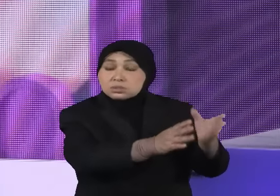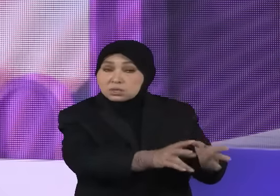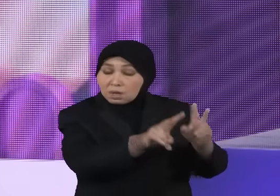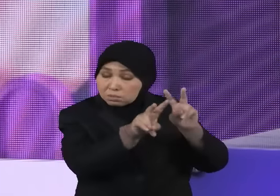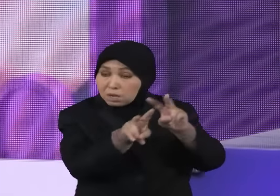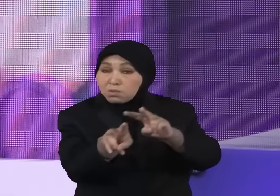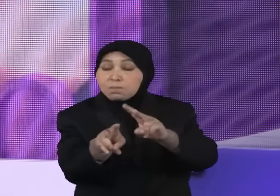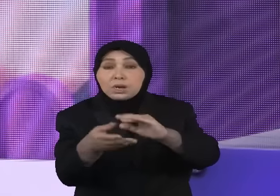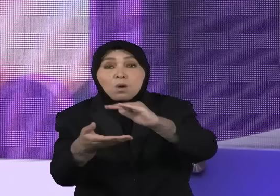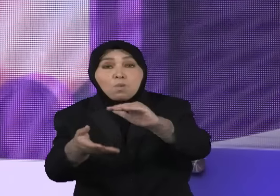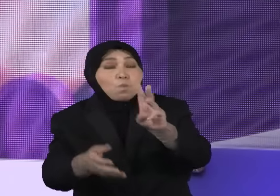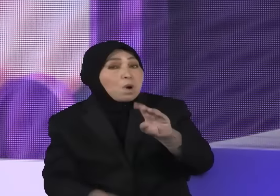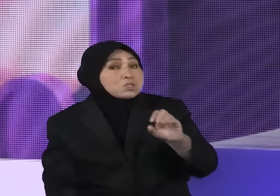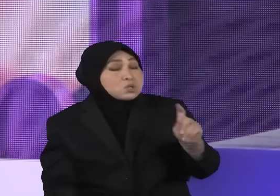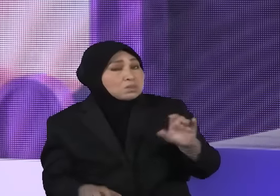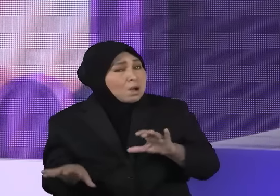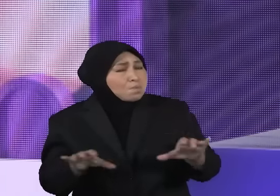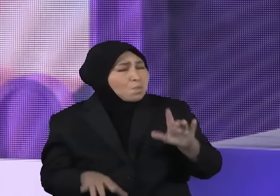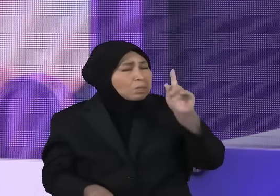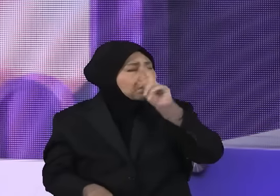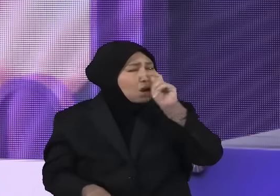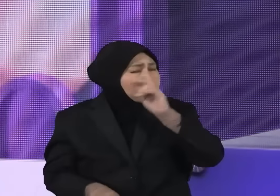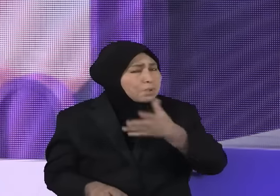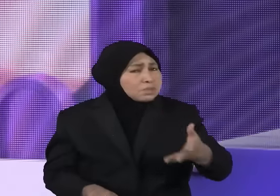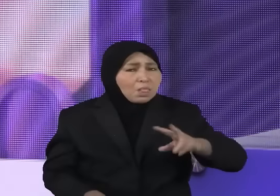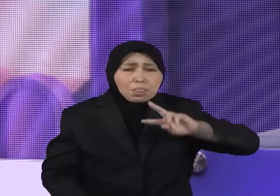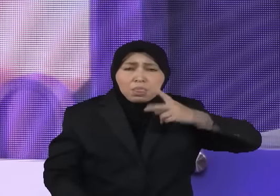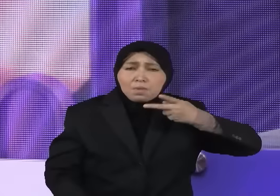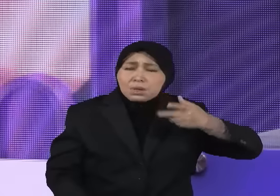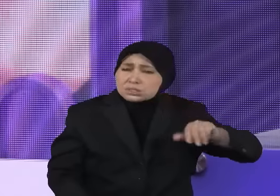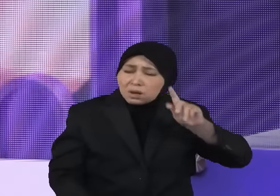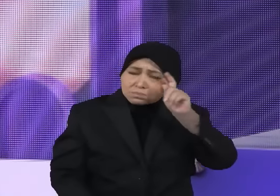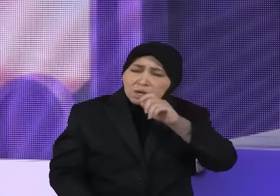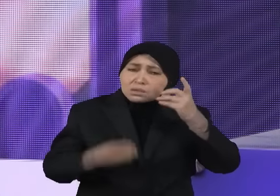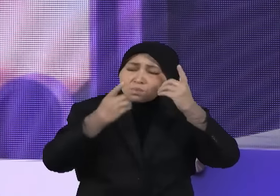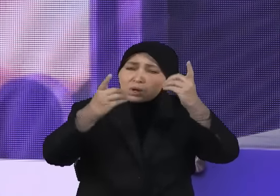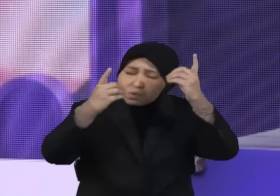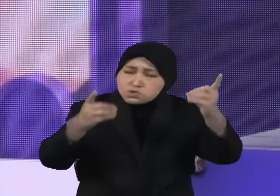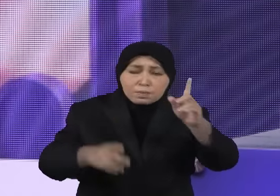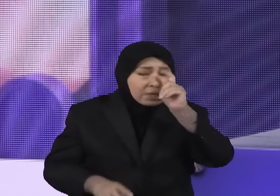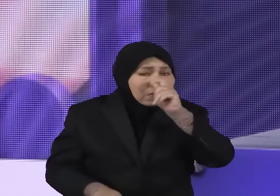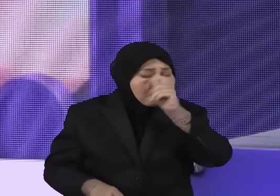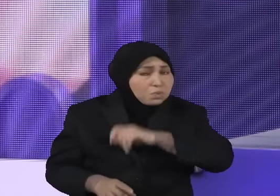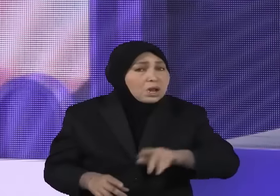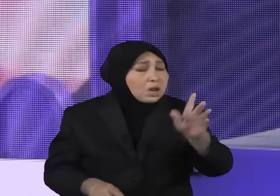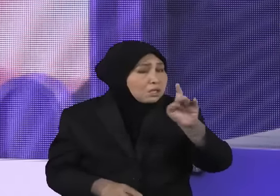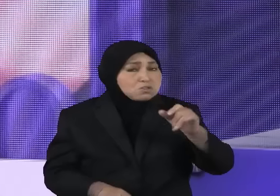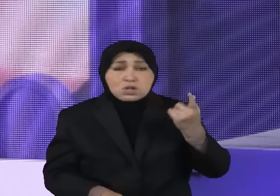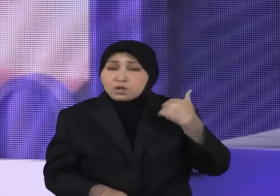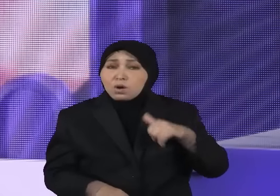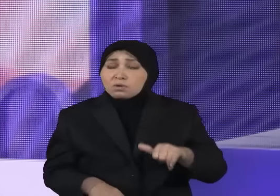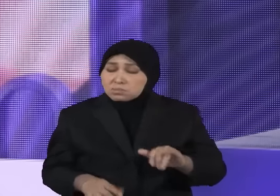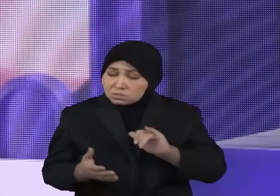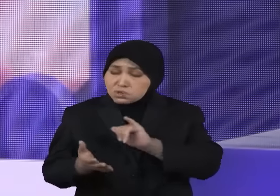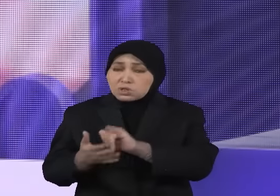menyaksikan kepada wasiat itu melakukan ithma, iaitu berdusta, saatnya melakukan dosa, dia tipulah. Dalam kes yang tadi itu, mereka kata